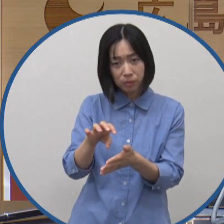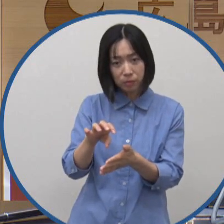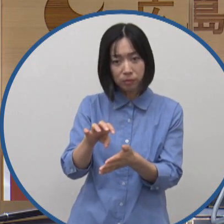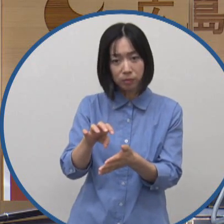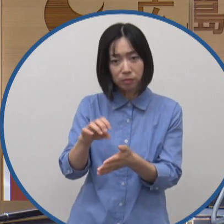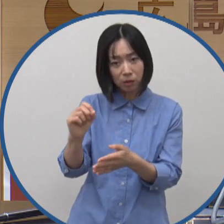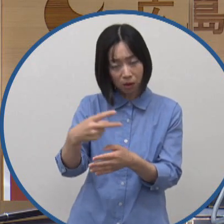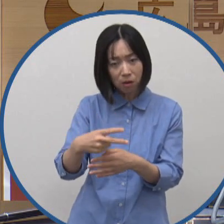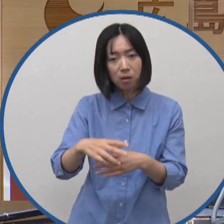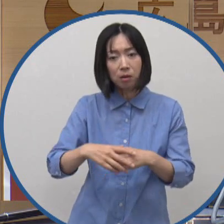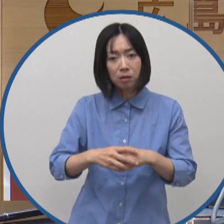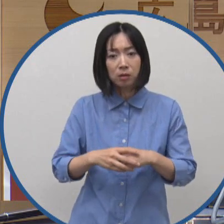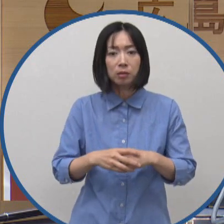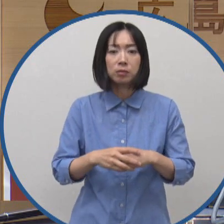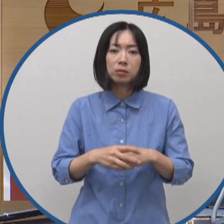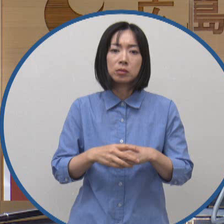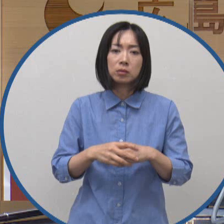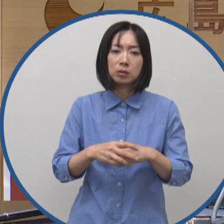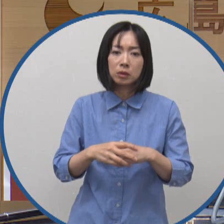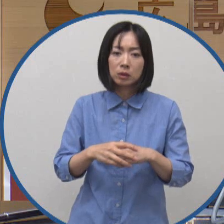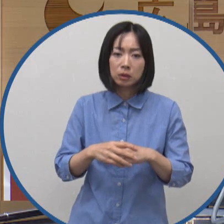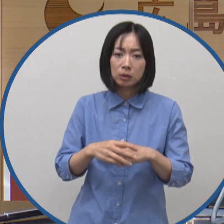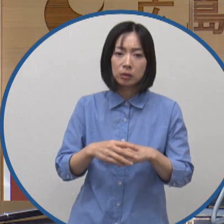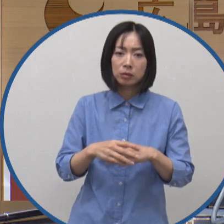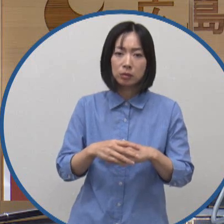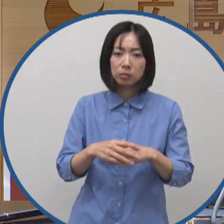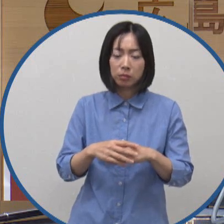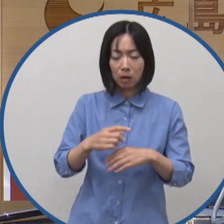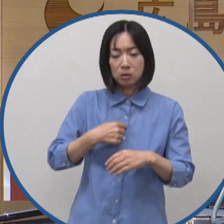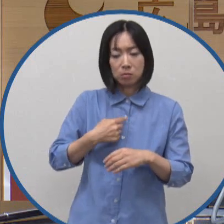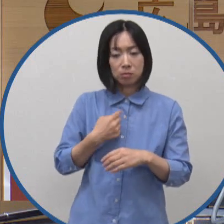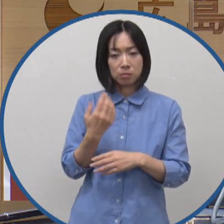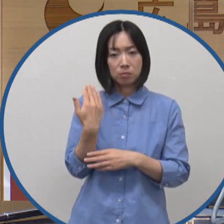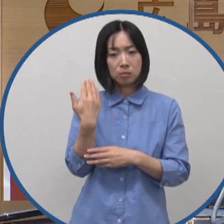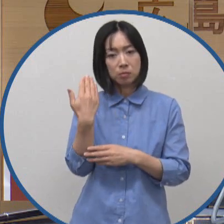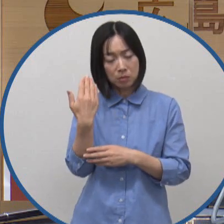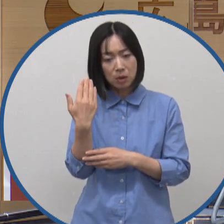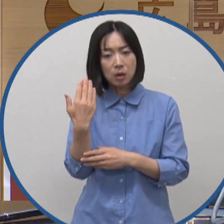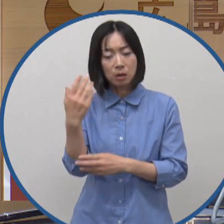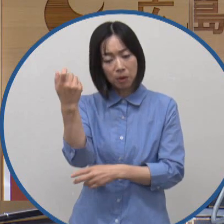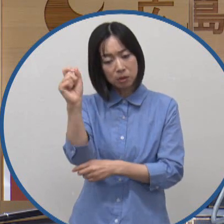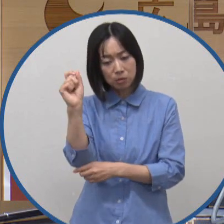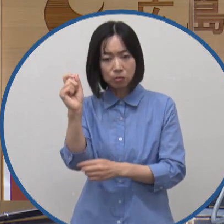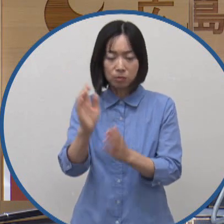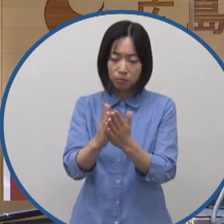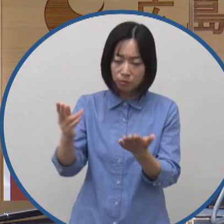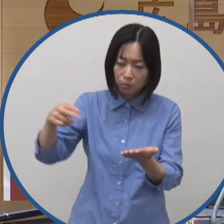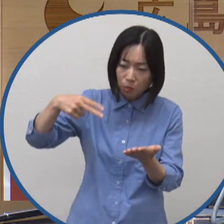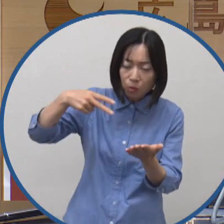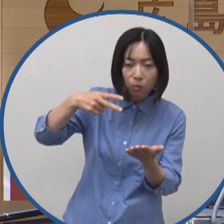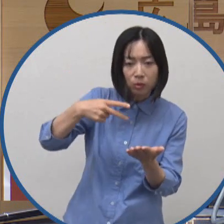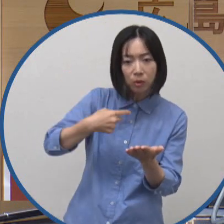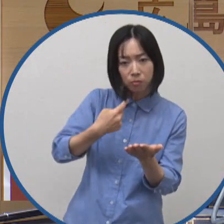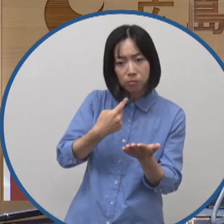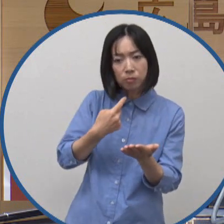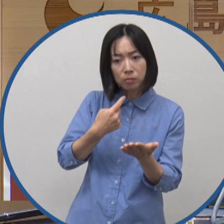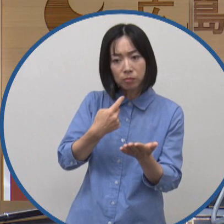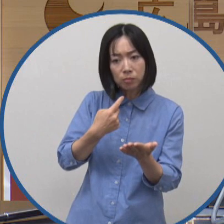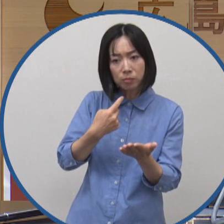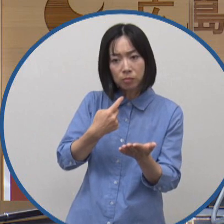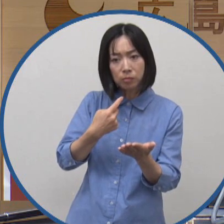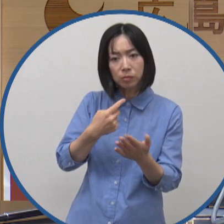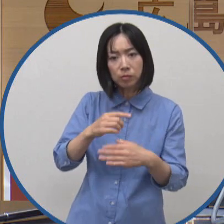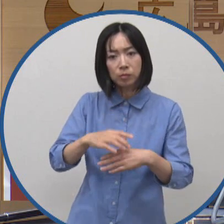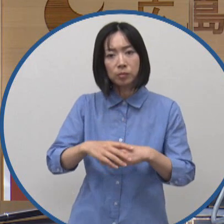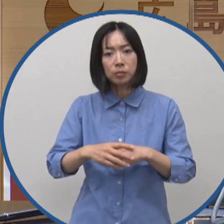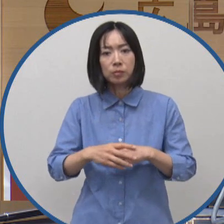は、これはちょっと記事の中でですね、私も読んだんですけども